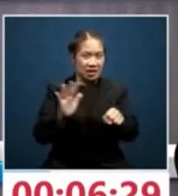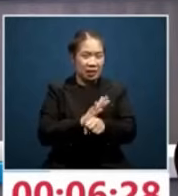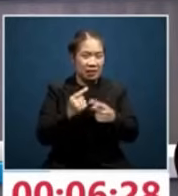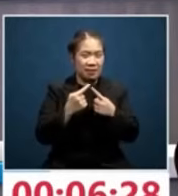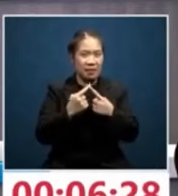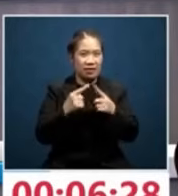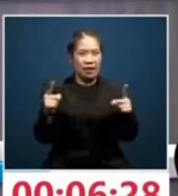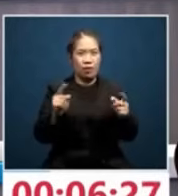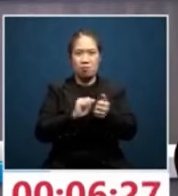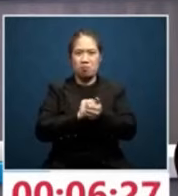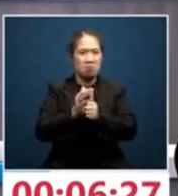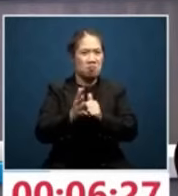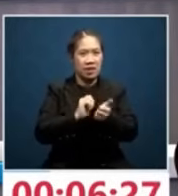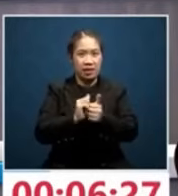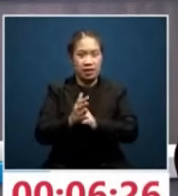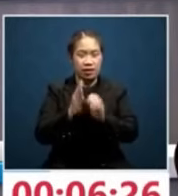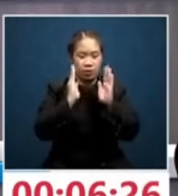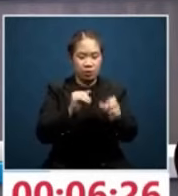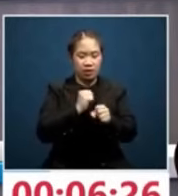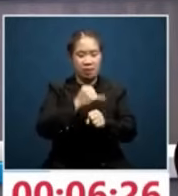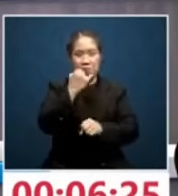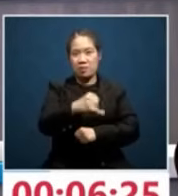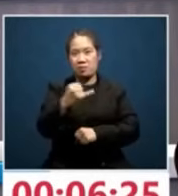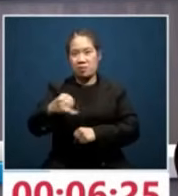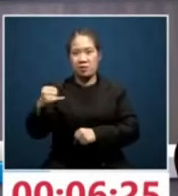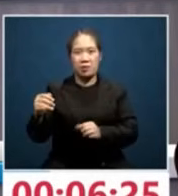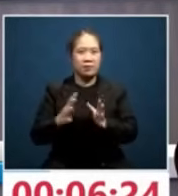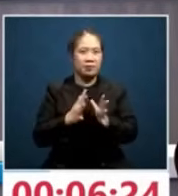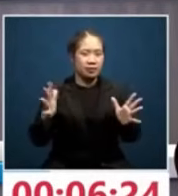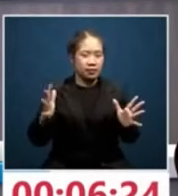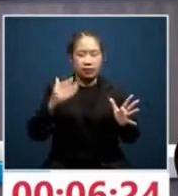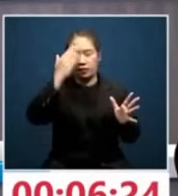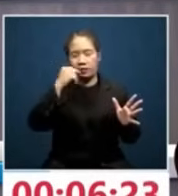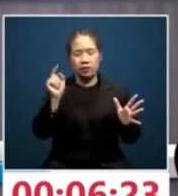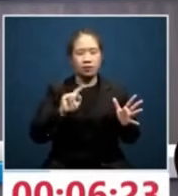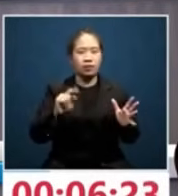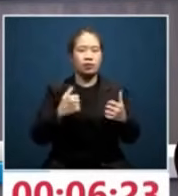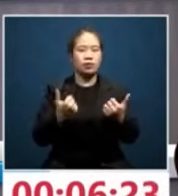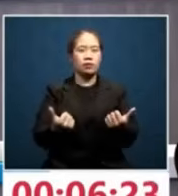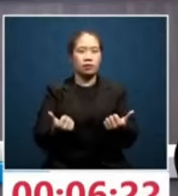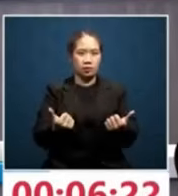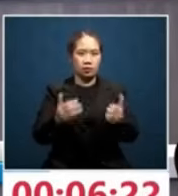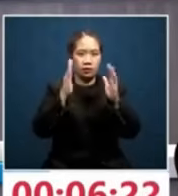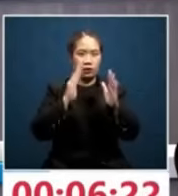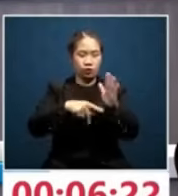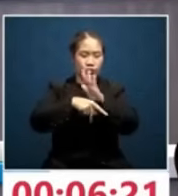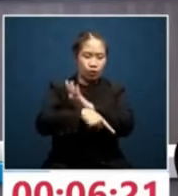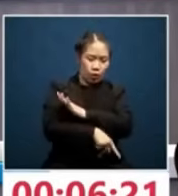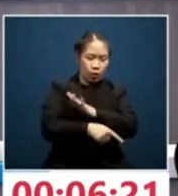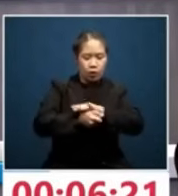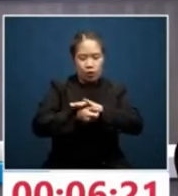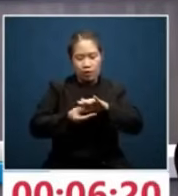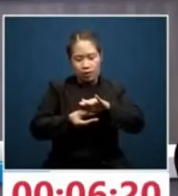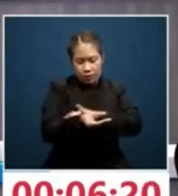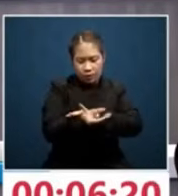ชายแดนของจังหวัดนราธิวาสนะครับรวมทั้งนะครับมีการหารือในการฟื้นฟูเศรษฐกิจและ